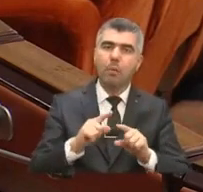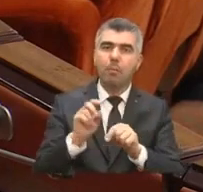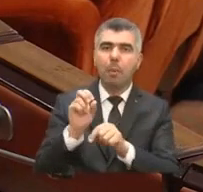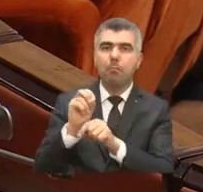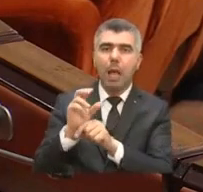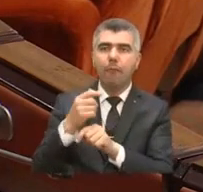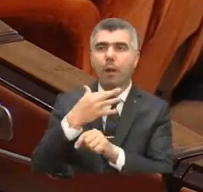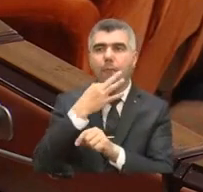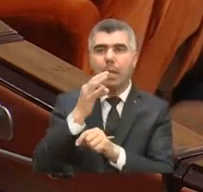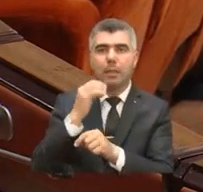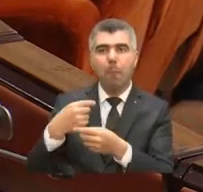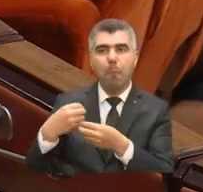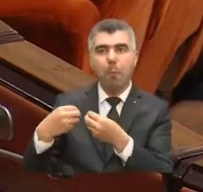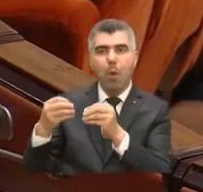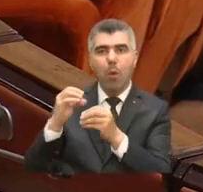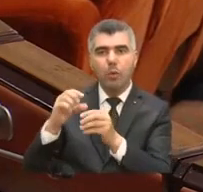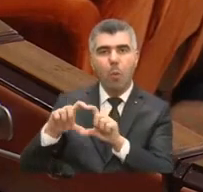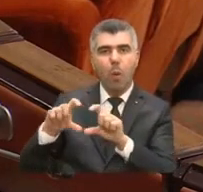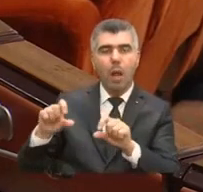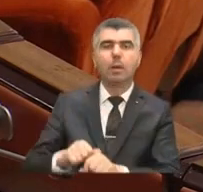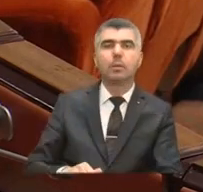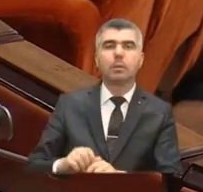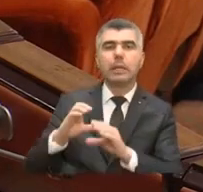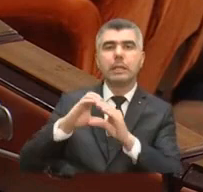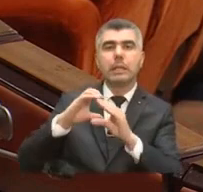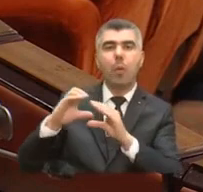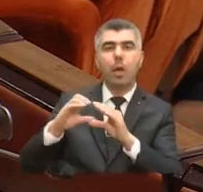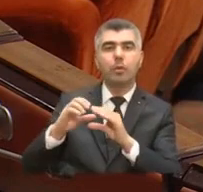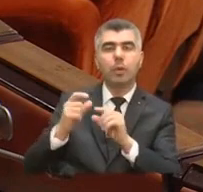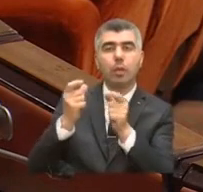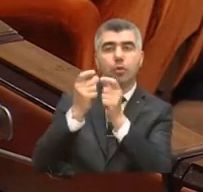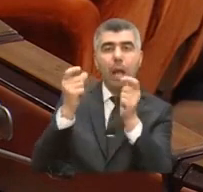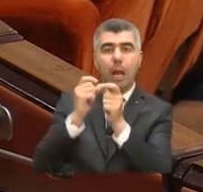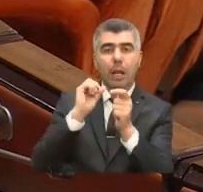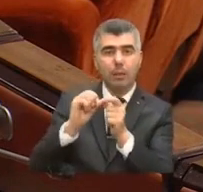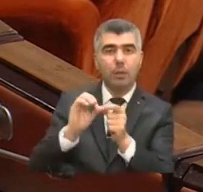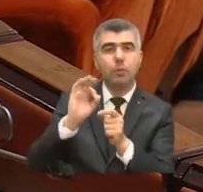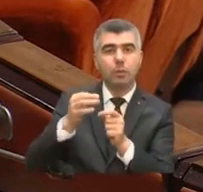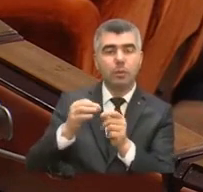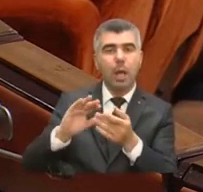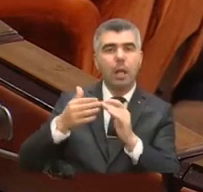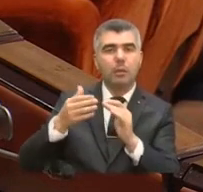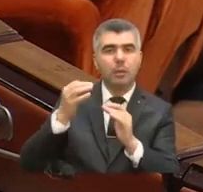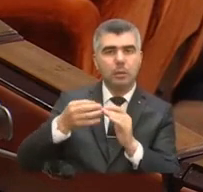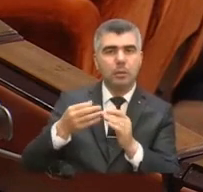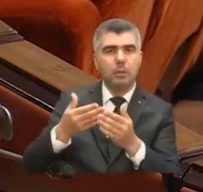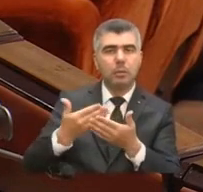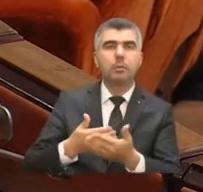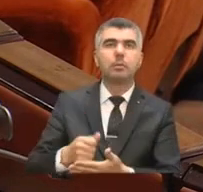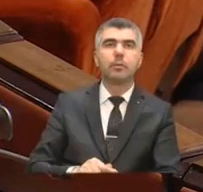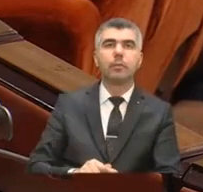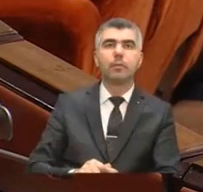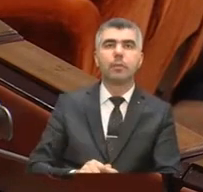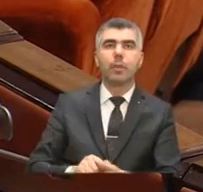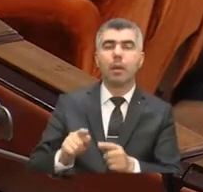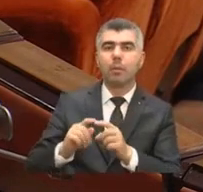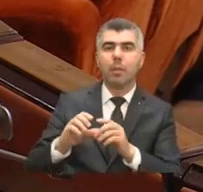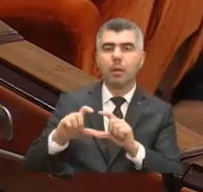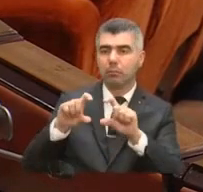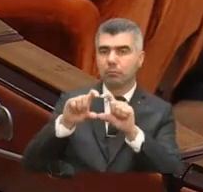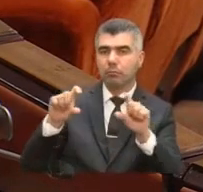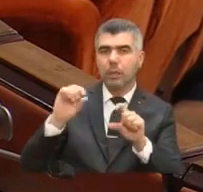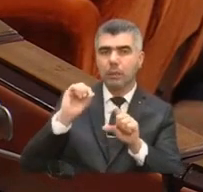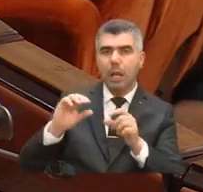وتسهيل المبيعات. اما بخصوص التواصل، في الشركه تضع رهن اشارات زبنائها قنوات متعدده للتواصل من خلالها موقعها